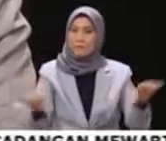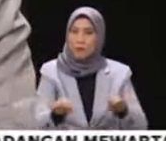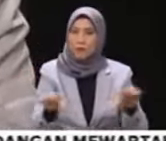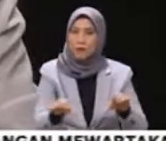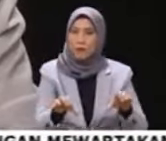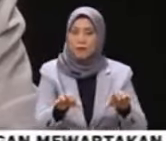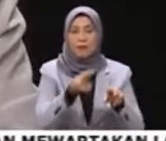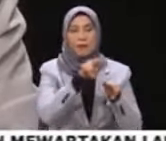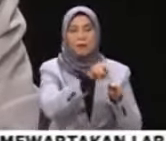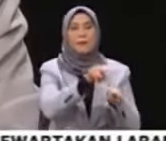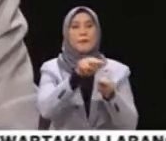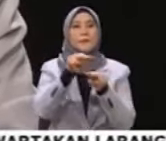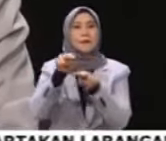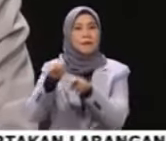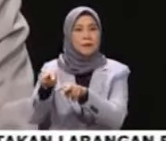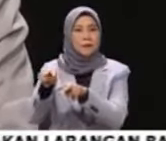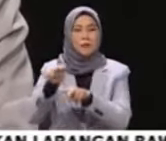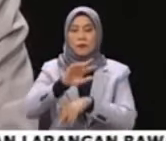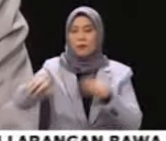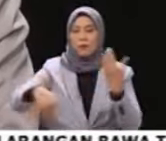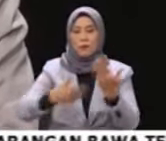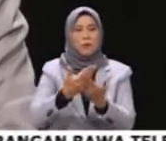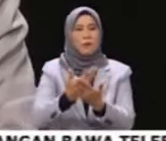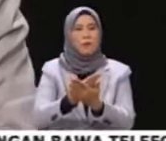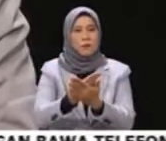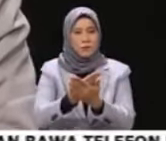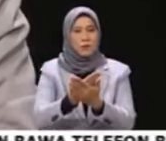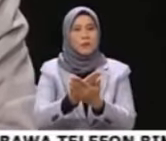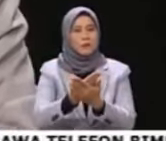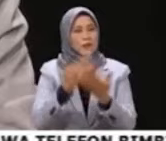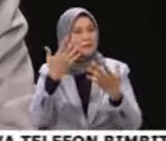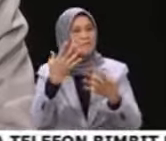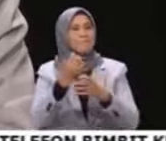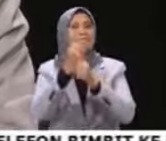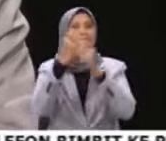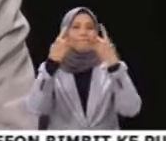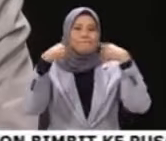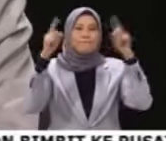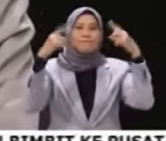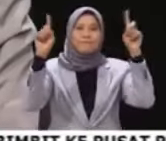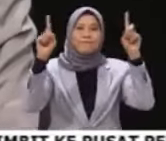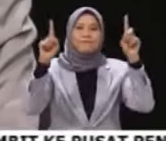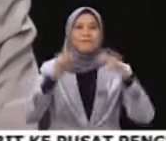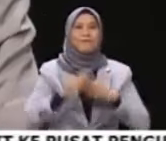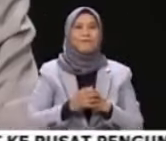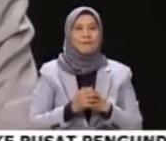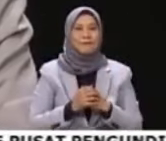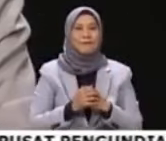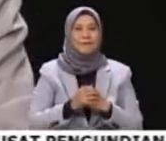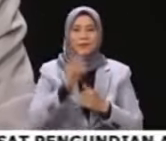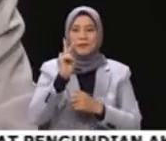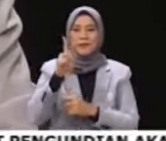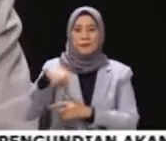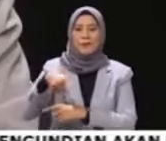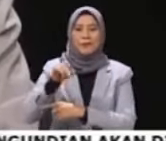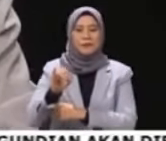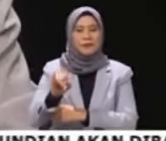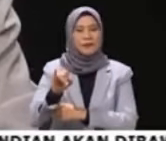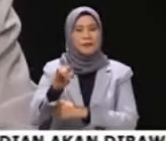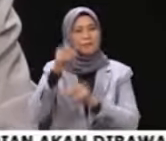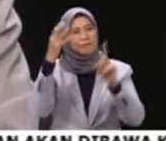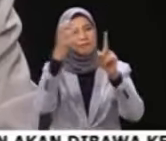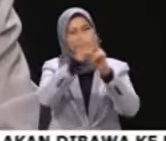dilaksanakan dan dipantau. Dan kesemuanya ianya telah mencapai hajat ataupun KPI yang kita